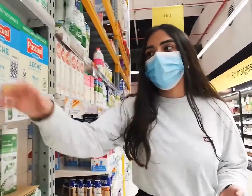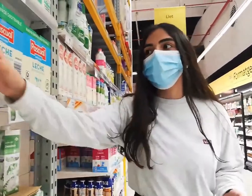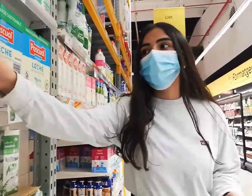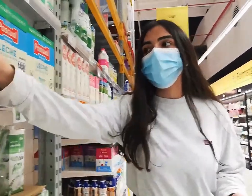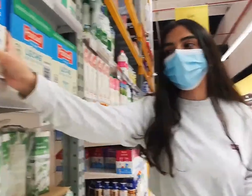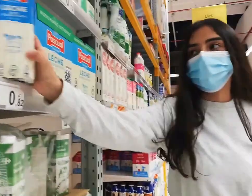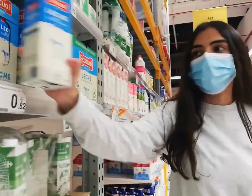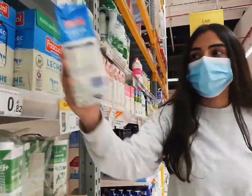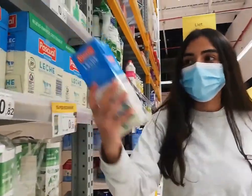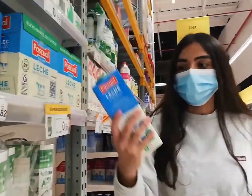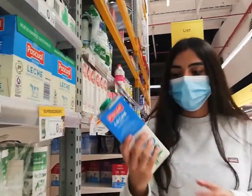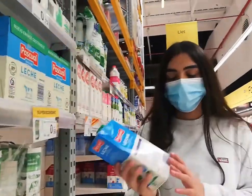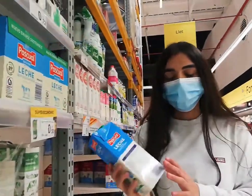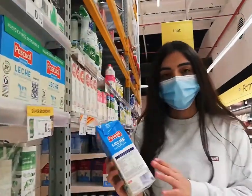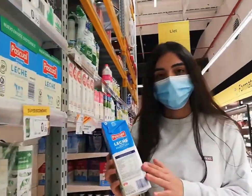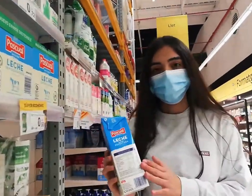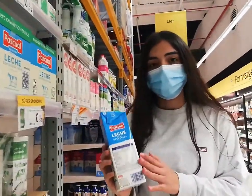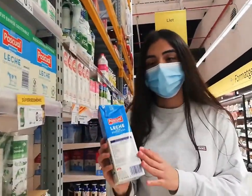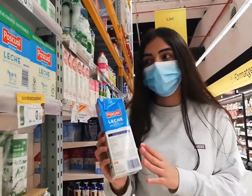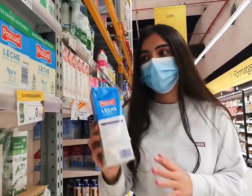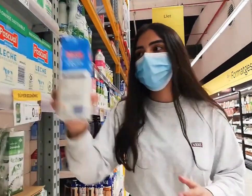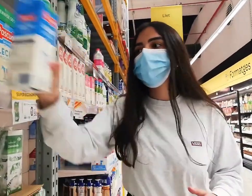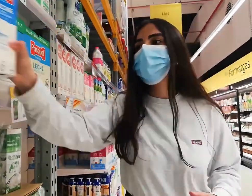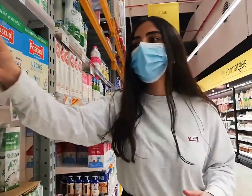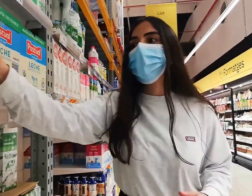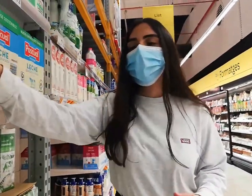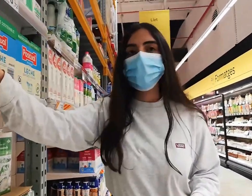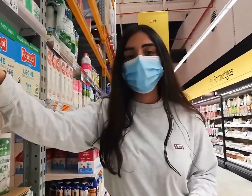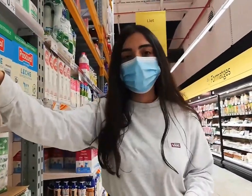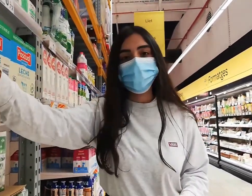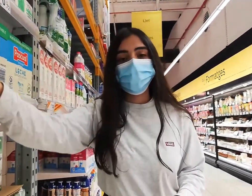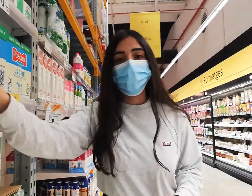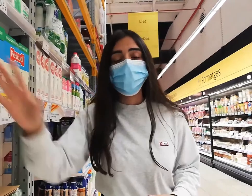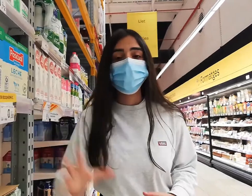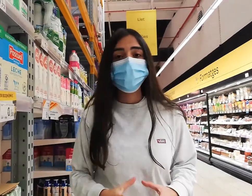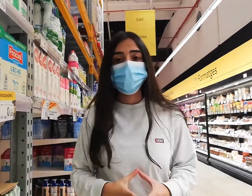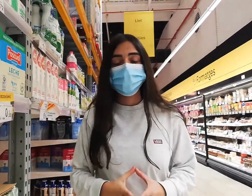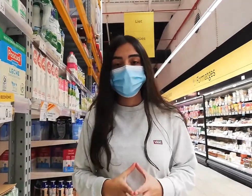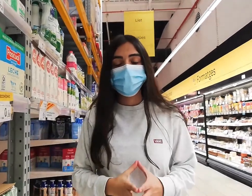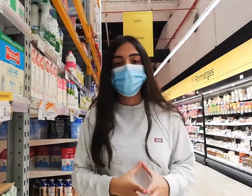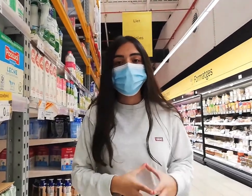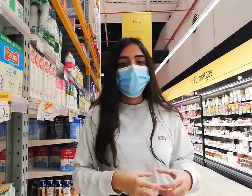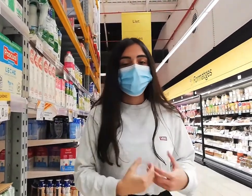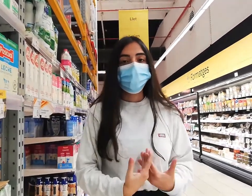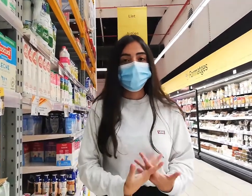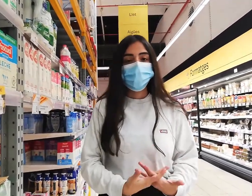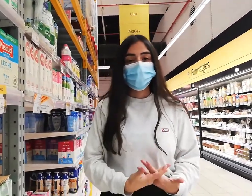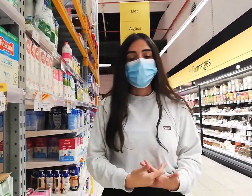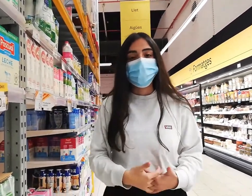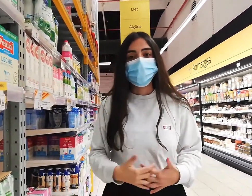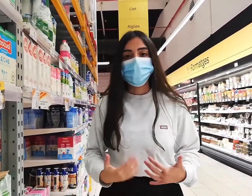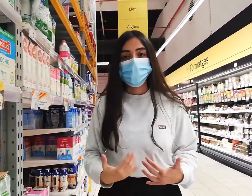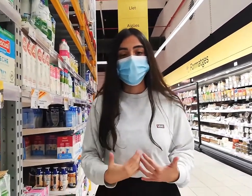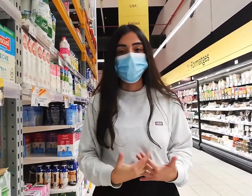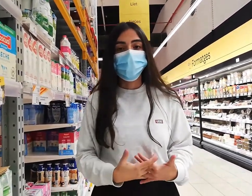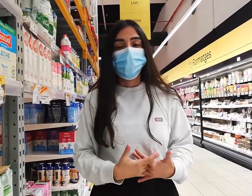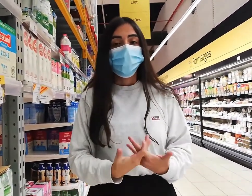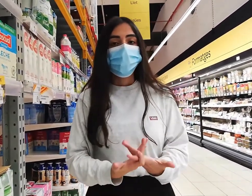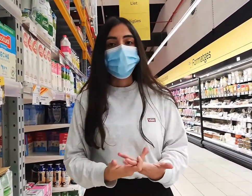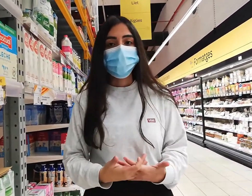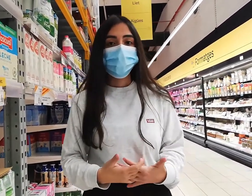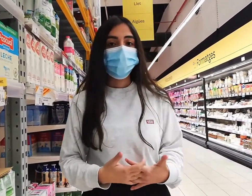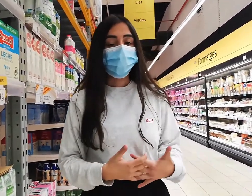preu i no et fixen en les etiquetes nutricionals, el meu treball de recerca es va plantejar el seu primer dubte i va ser